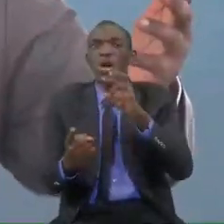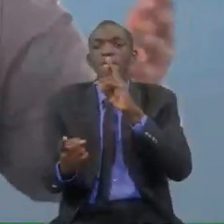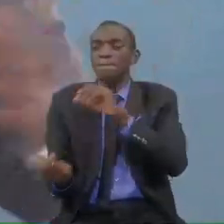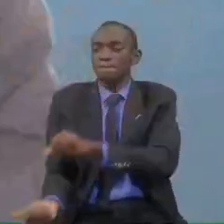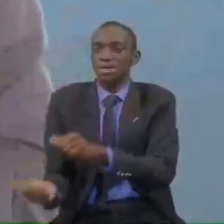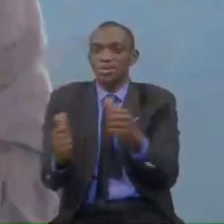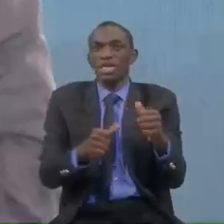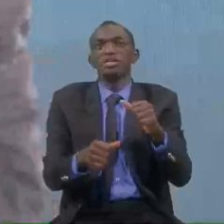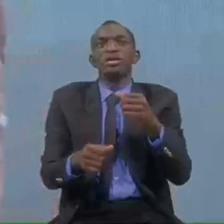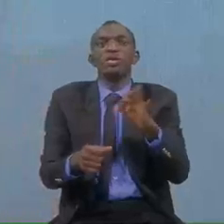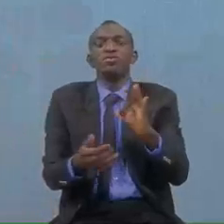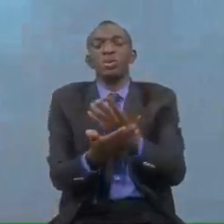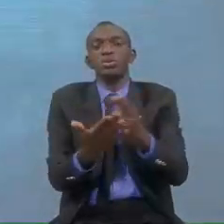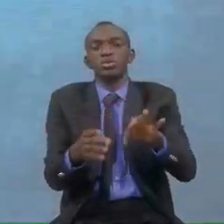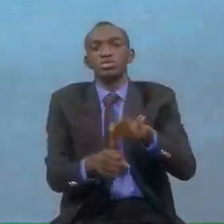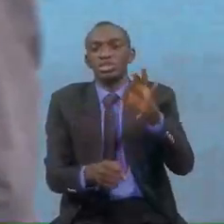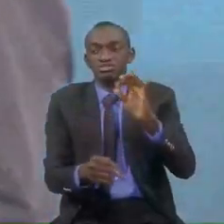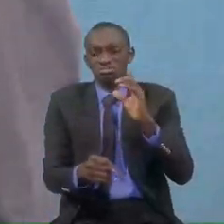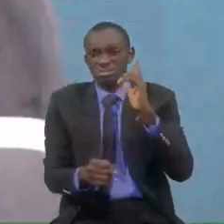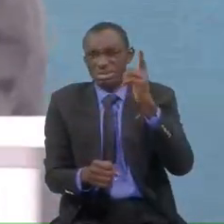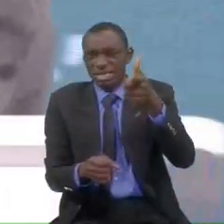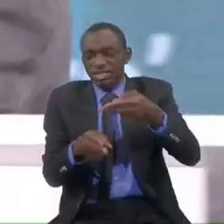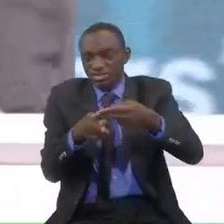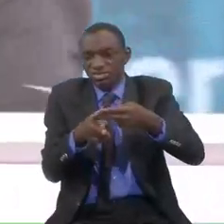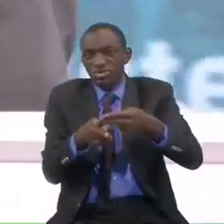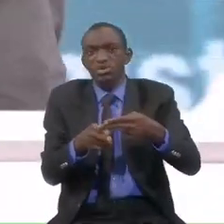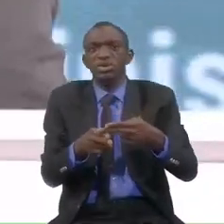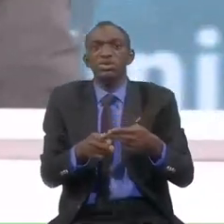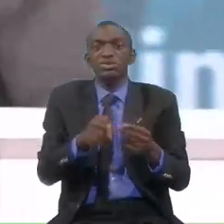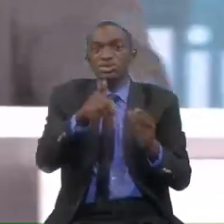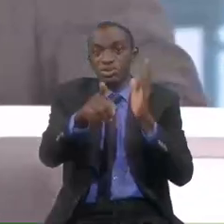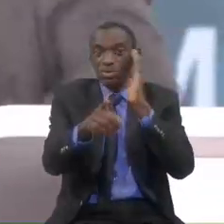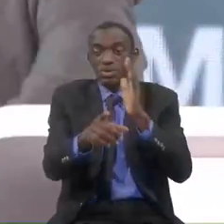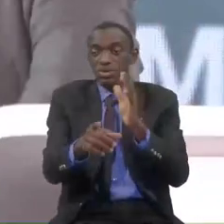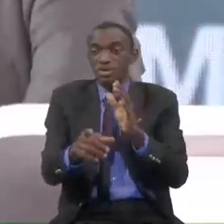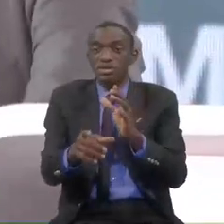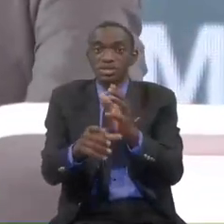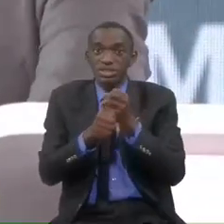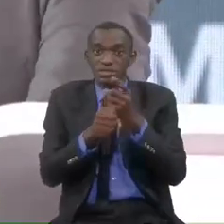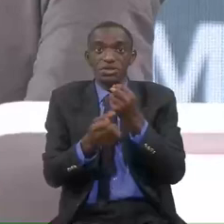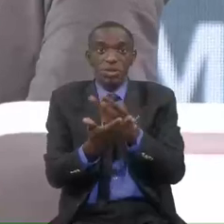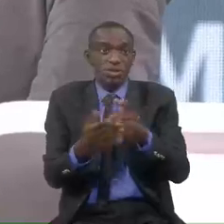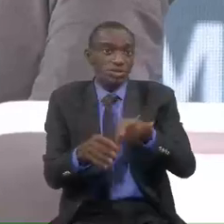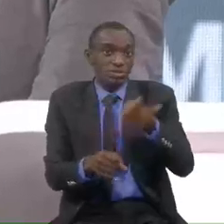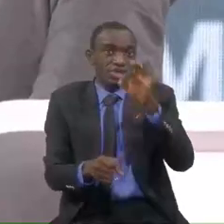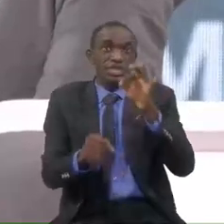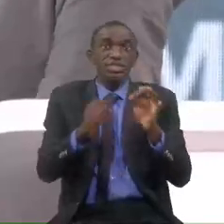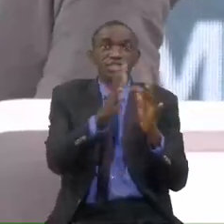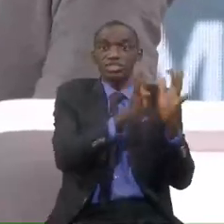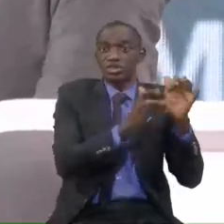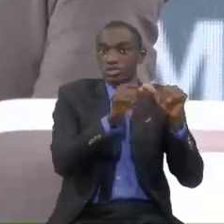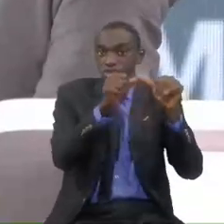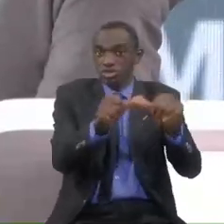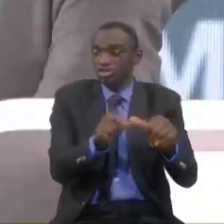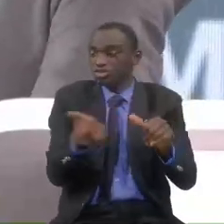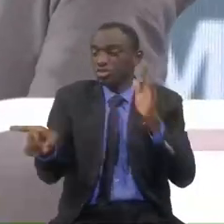haut. Car vous recevrez le Saint-Esprit. Il a dit, vous recevez la puissance.